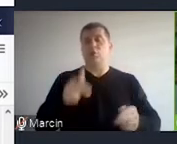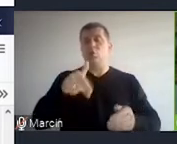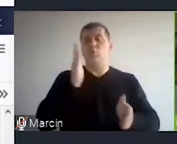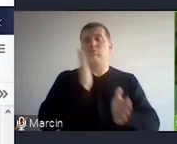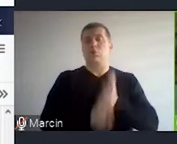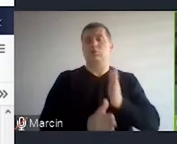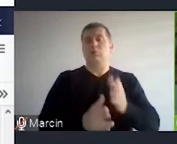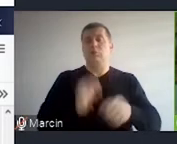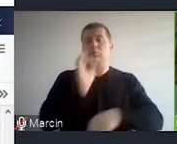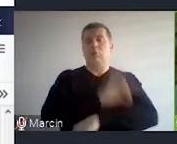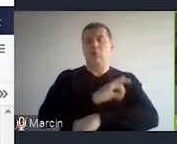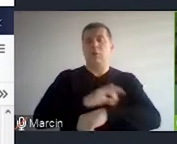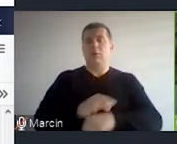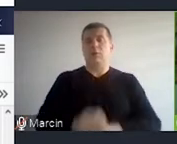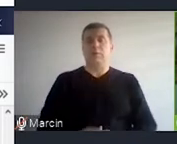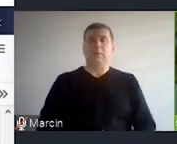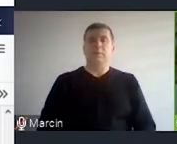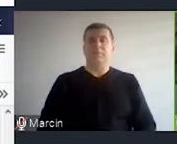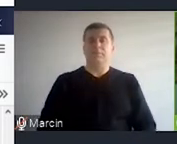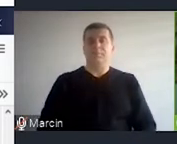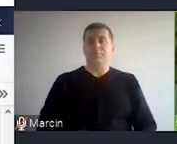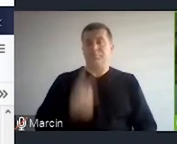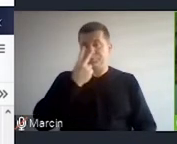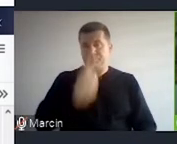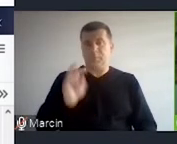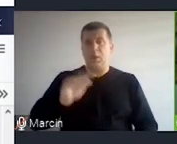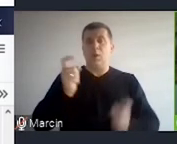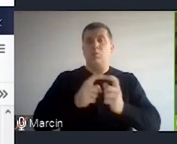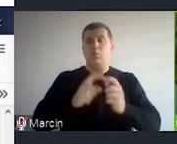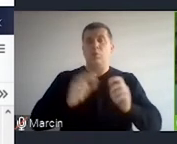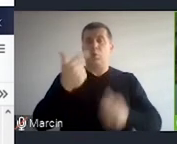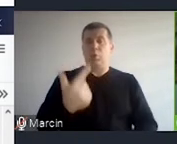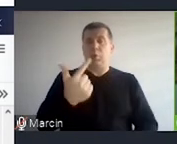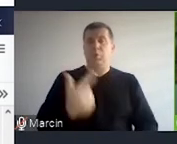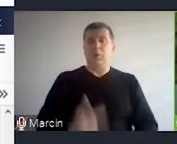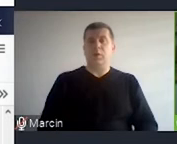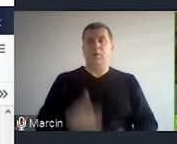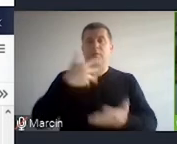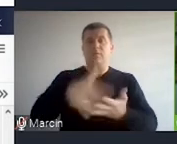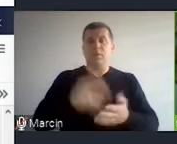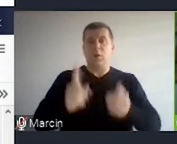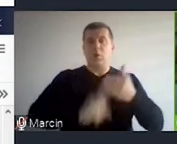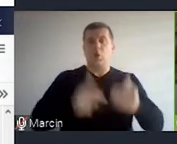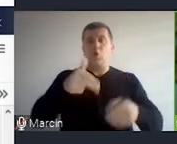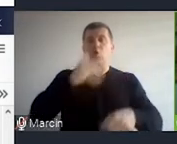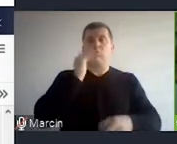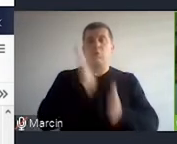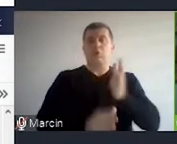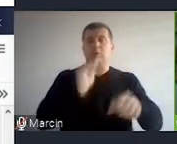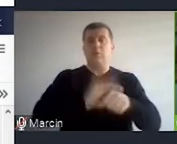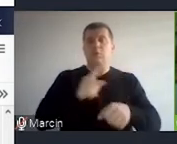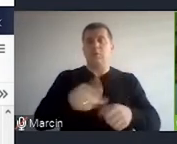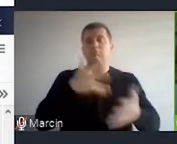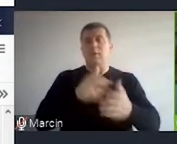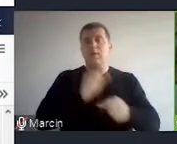uproszczonych projektach. Spójrzcie proszę na punkt drugi. Wydatki rozliczane uproszczoną metodą są traktowane